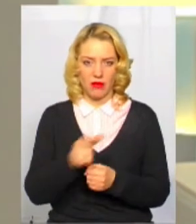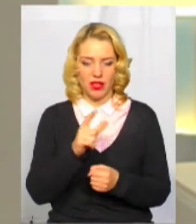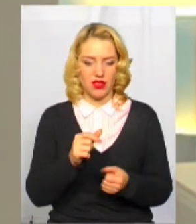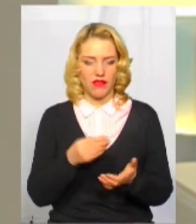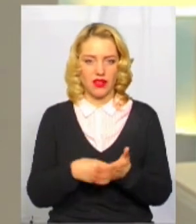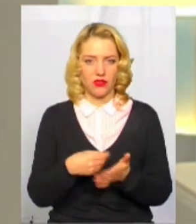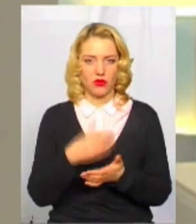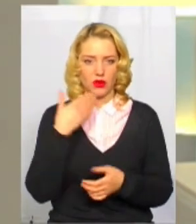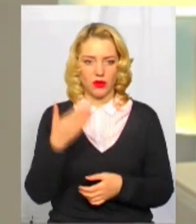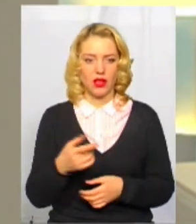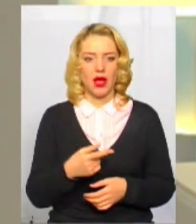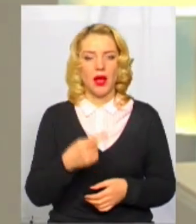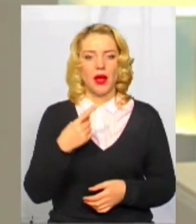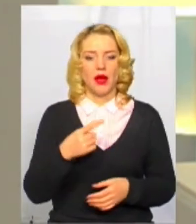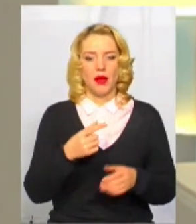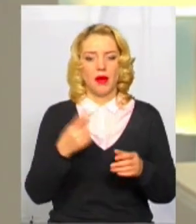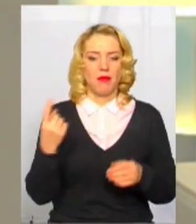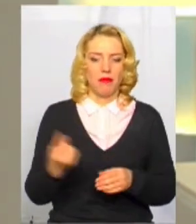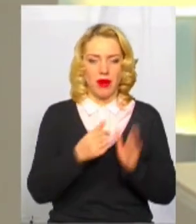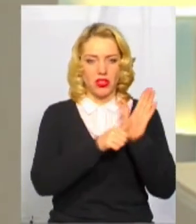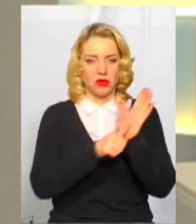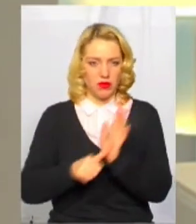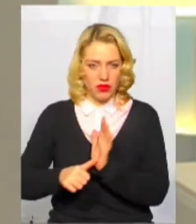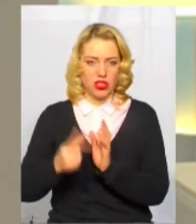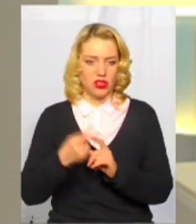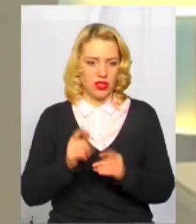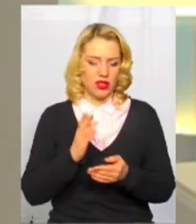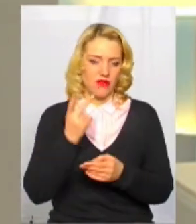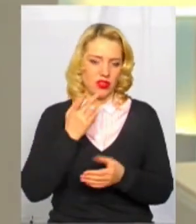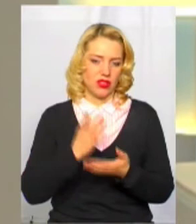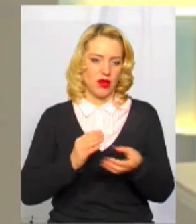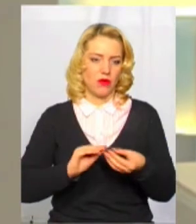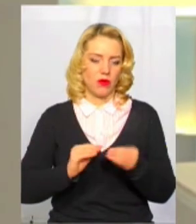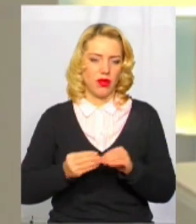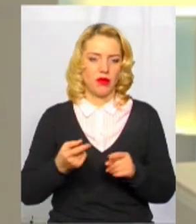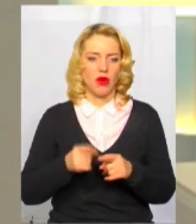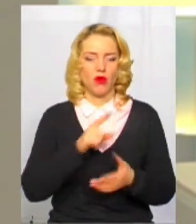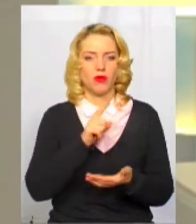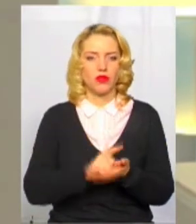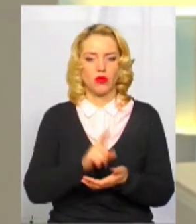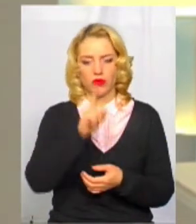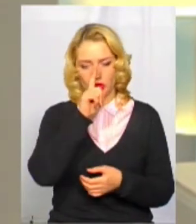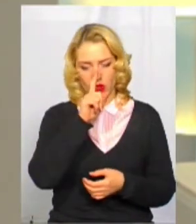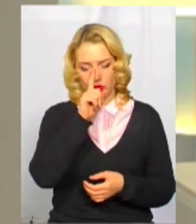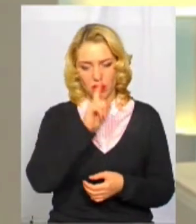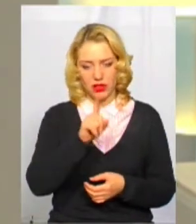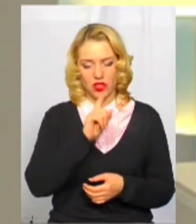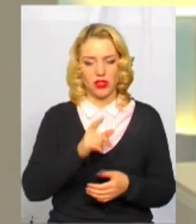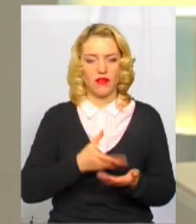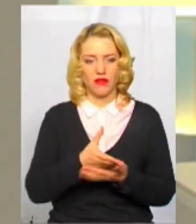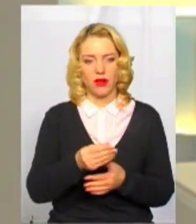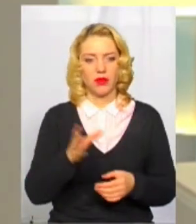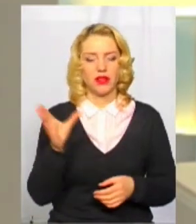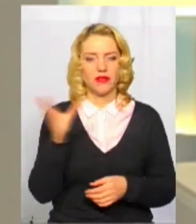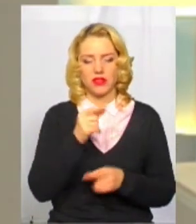Перше півріччя завжди є проблема, тому що ну, скажімо так, обов'язкові щомісячні виплати, вони в строк проплачуються.